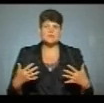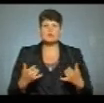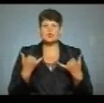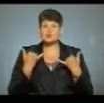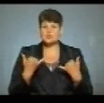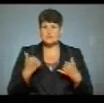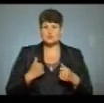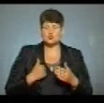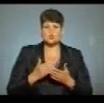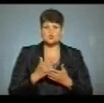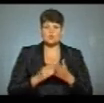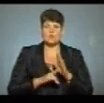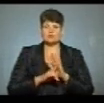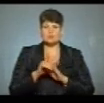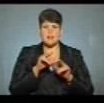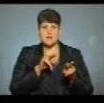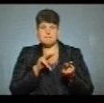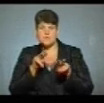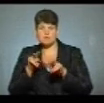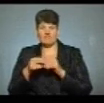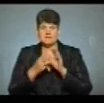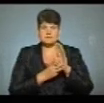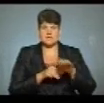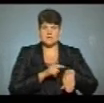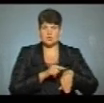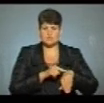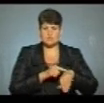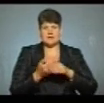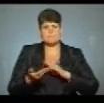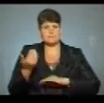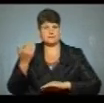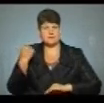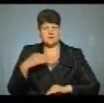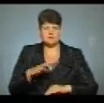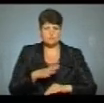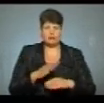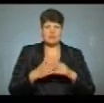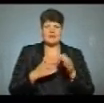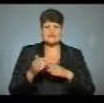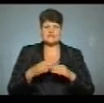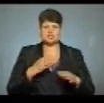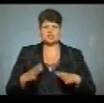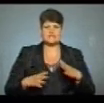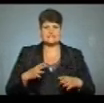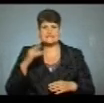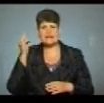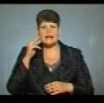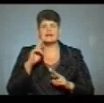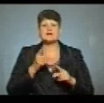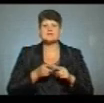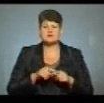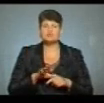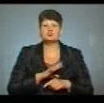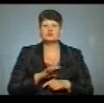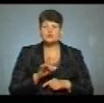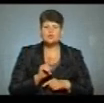Сьогодні військовослужбовці розпочали патруль о 18 годині. Перед цим у них відбувся практичний тренінг. Як це було і чого